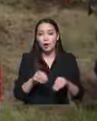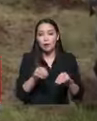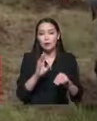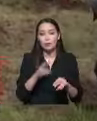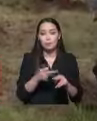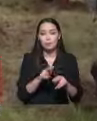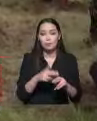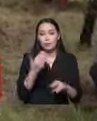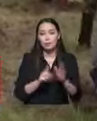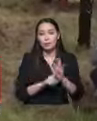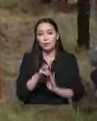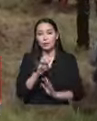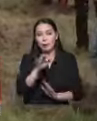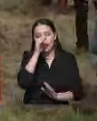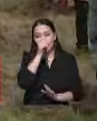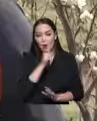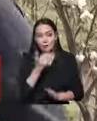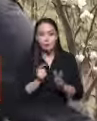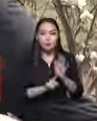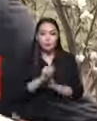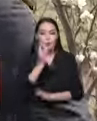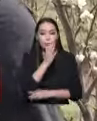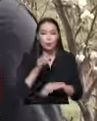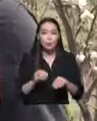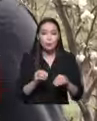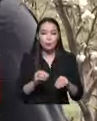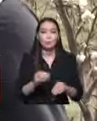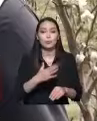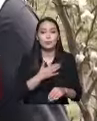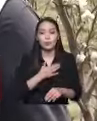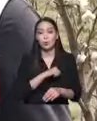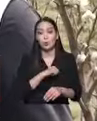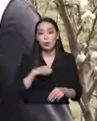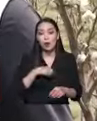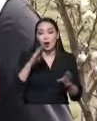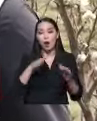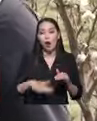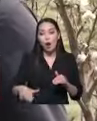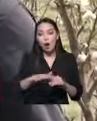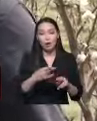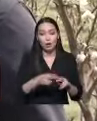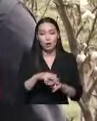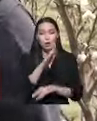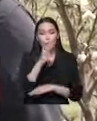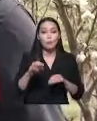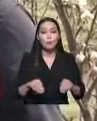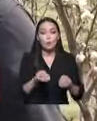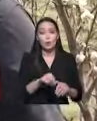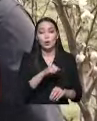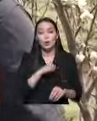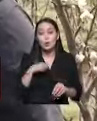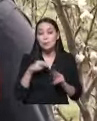жатқан мамыр айында бастаймыз. Бізге ағаш берсеңіздер, біз өзіміздің аулаларымызда ағаш отырғызсақ, өзіміз